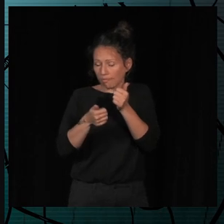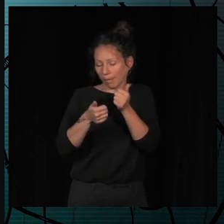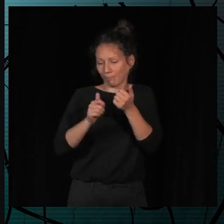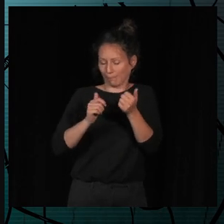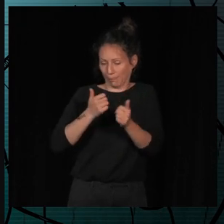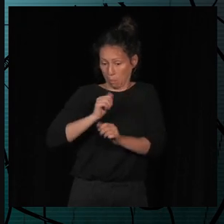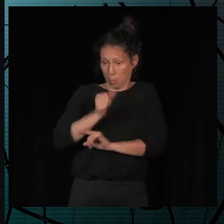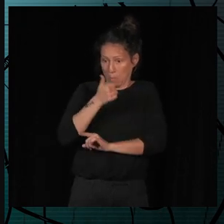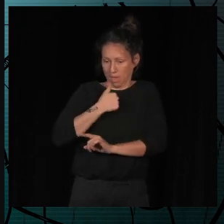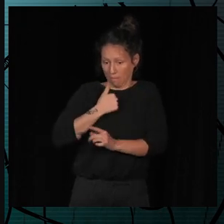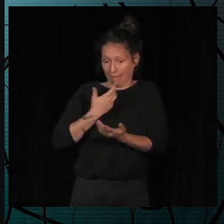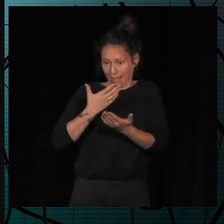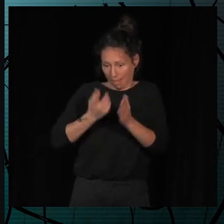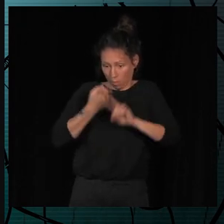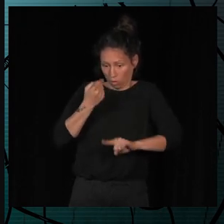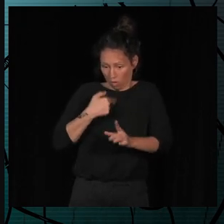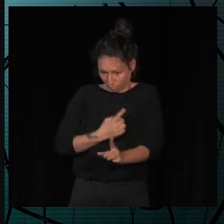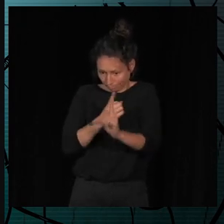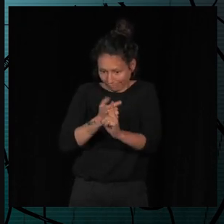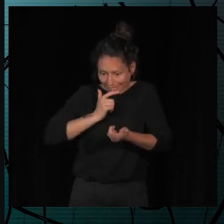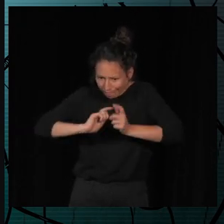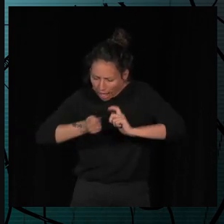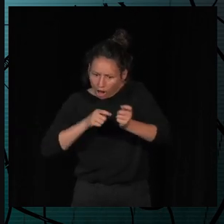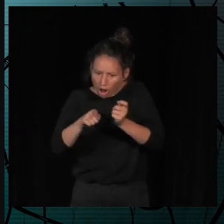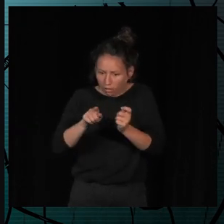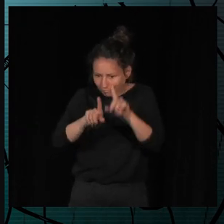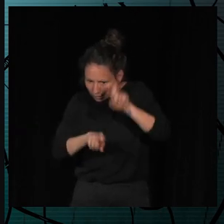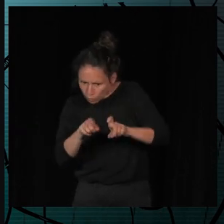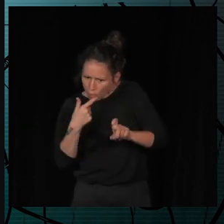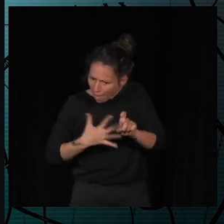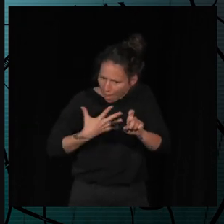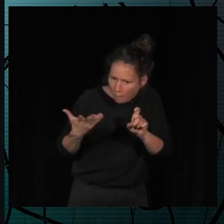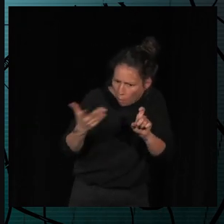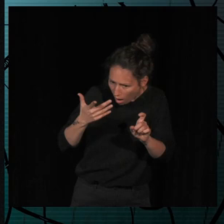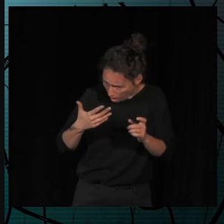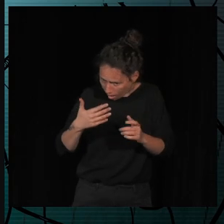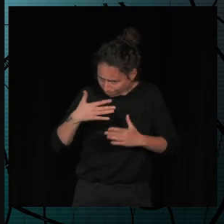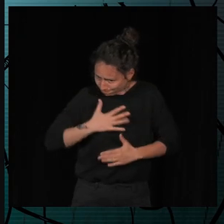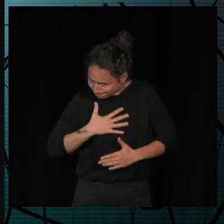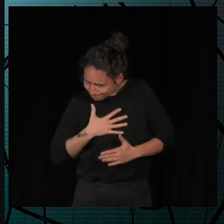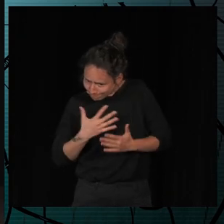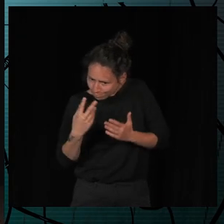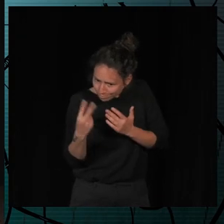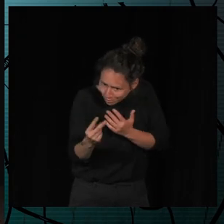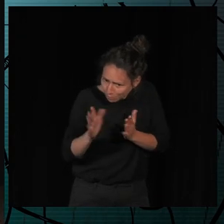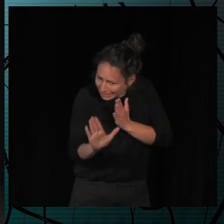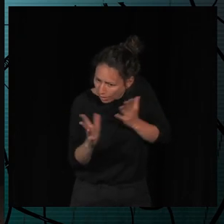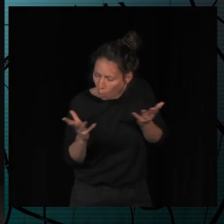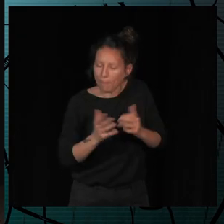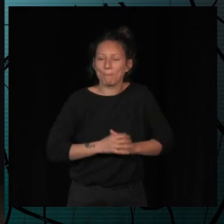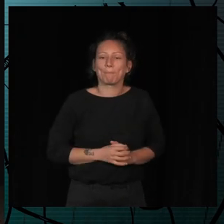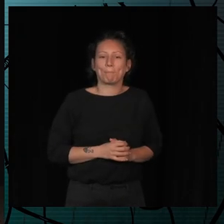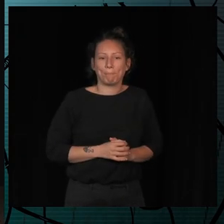ou avec n'importe quel jeune que vous pouvez recevoir sur qu'est-ce qu'il aime profondément voilà